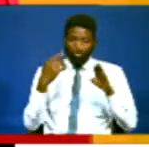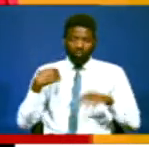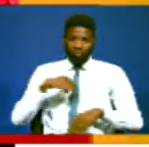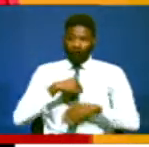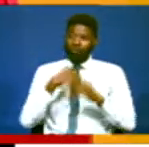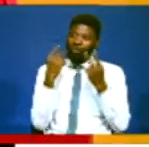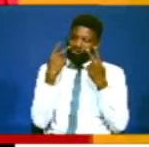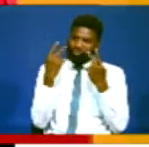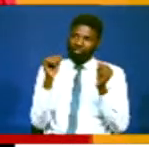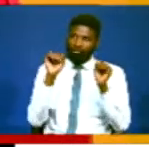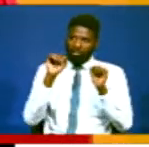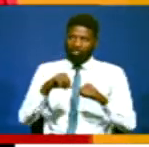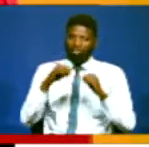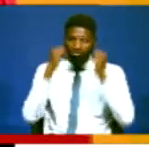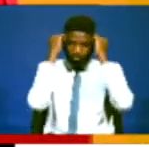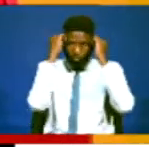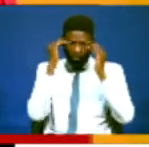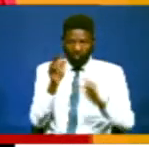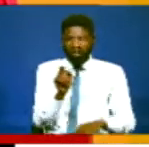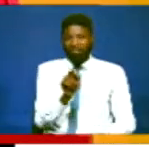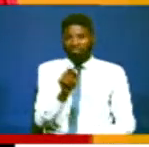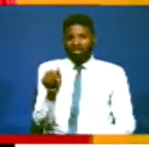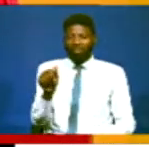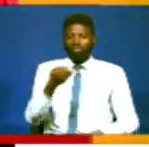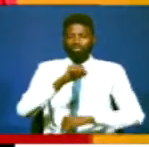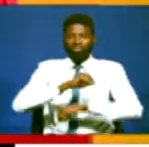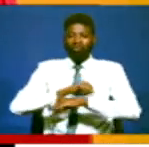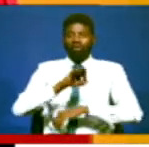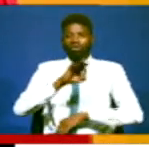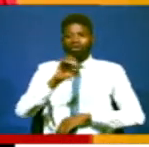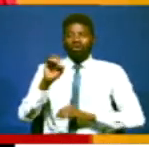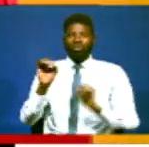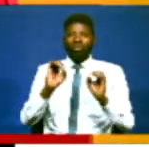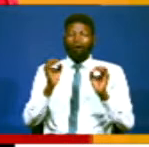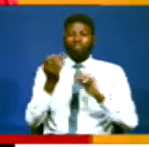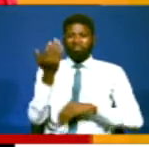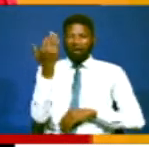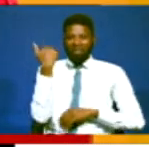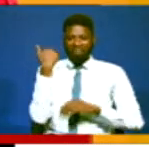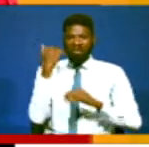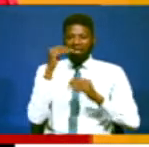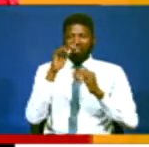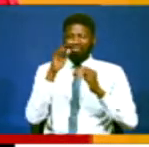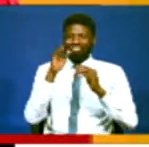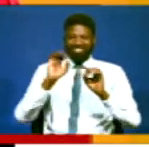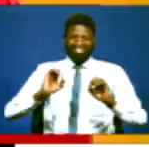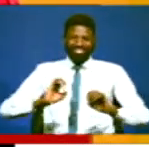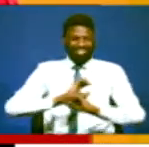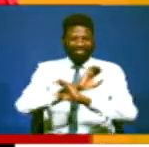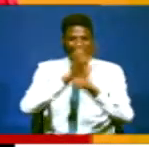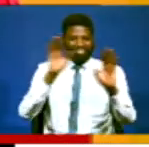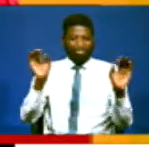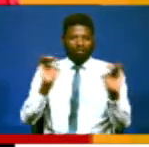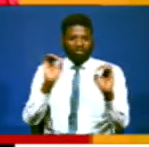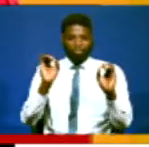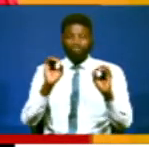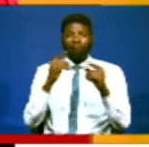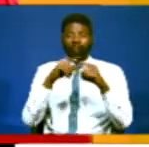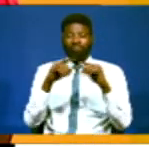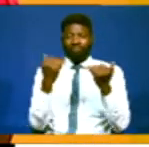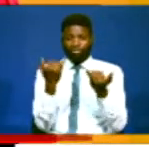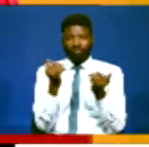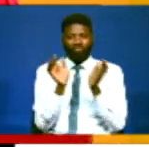wanafunzi hawatakuwa wakilipa karo, mambo ambayo yalikuwa kwenye giza wakati uliopita. Lakini kwa jumla mimi nitasema